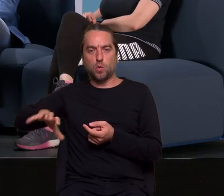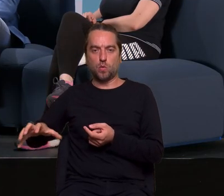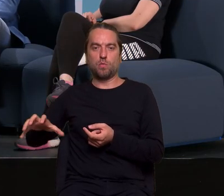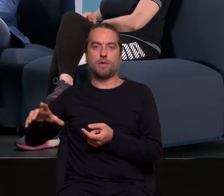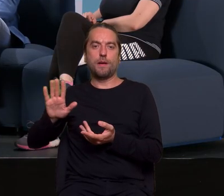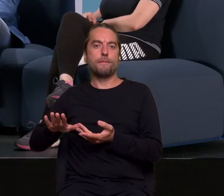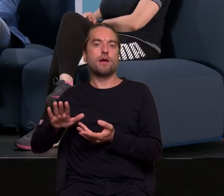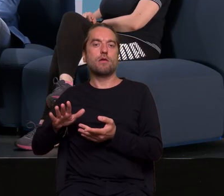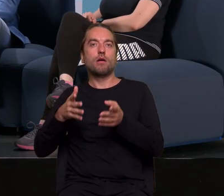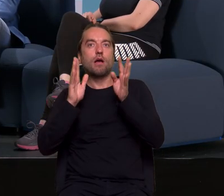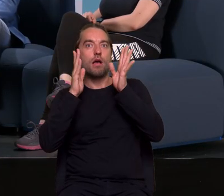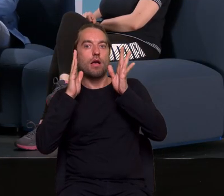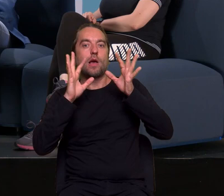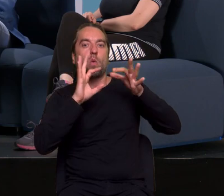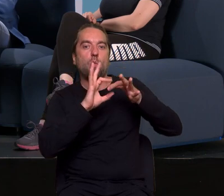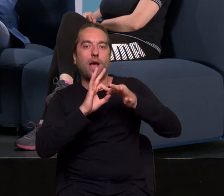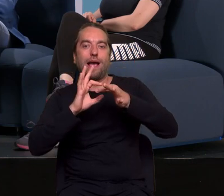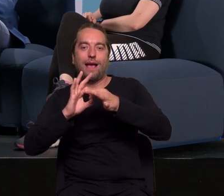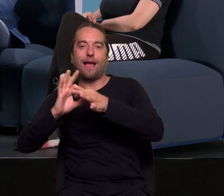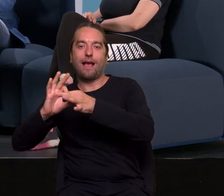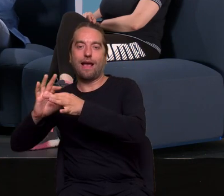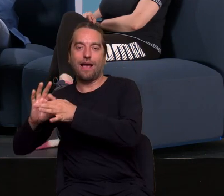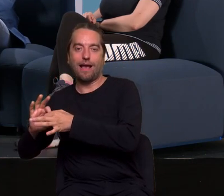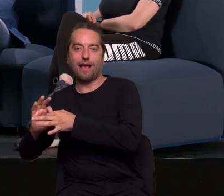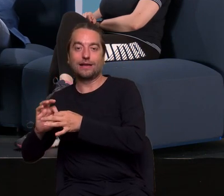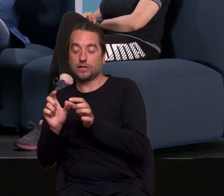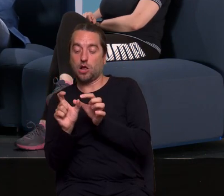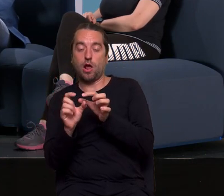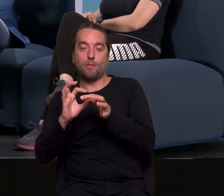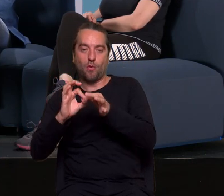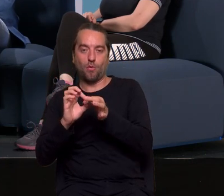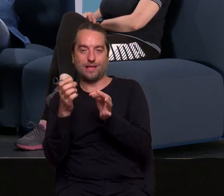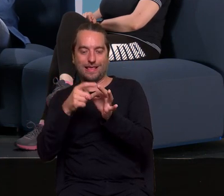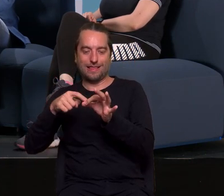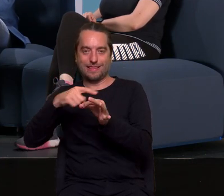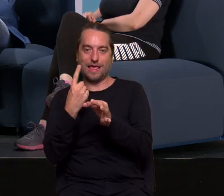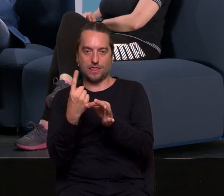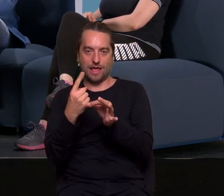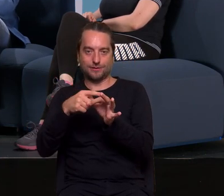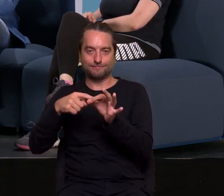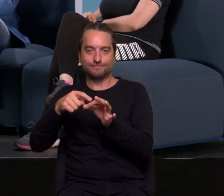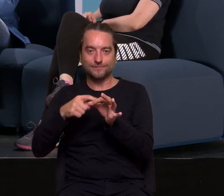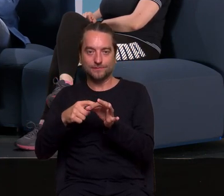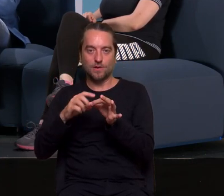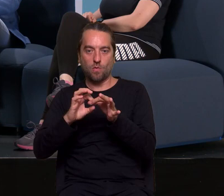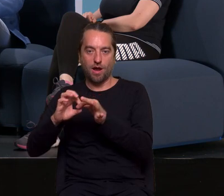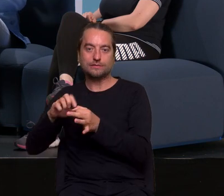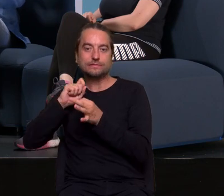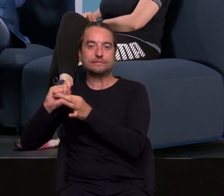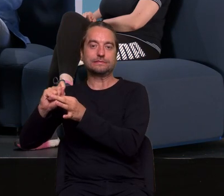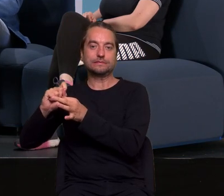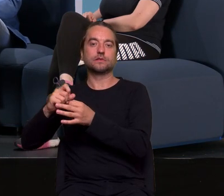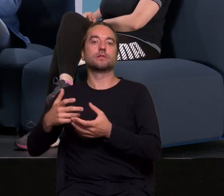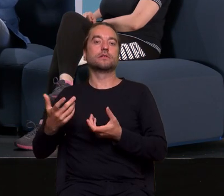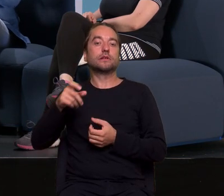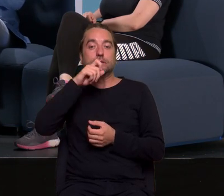topos łańcucha, znaczy jednego oka łańcucha, na przykład z niewolniczego łańcucha dziadka albo